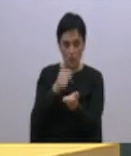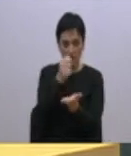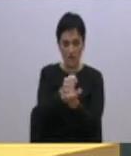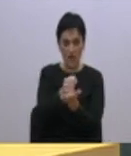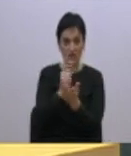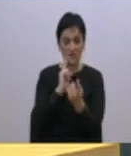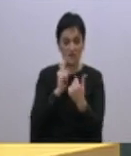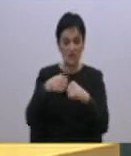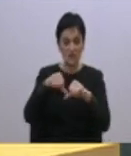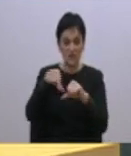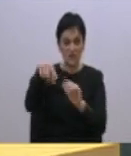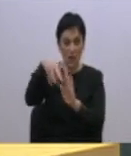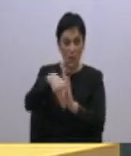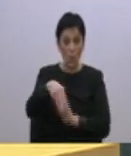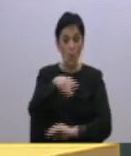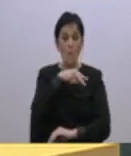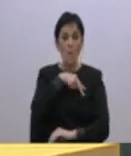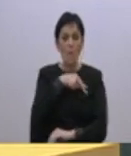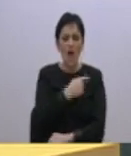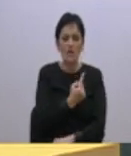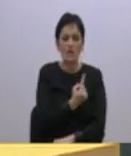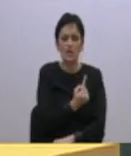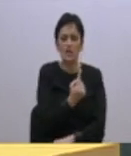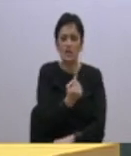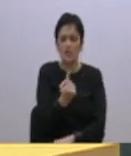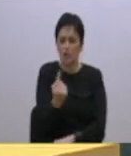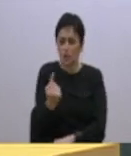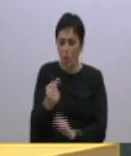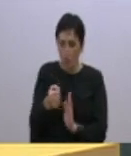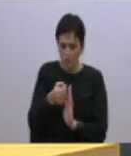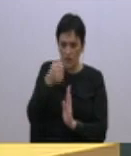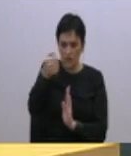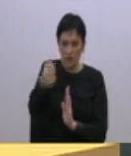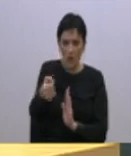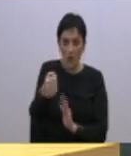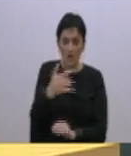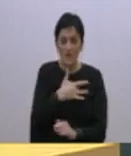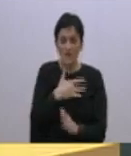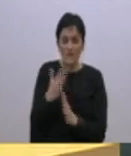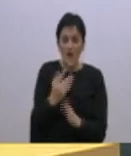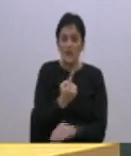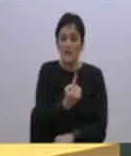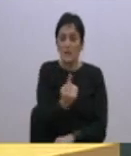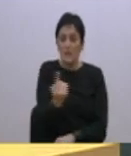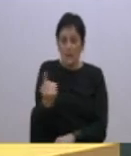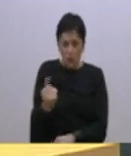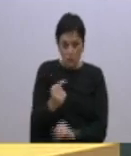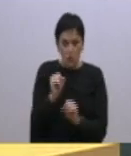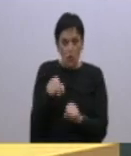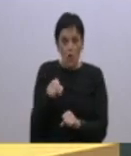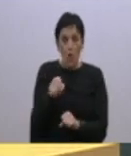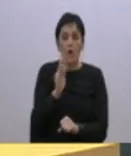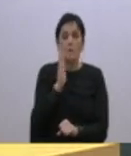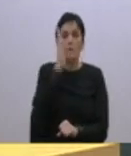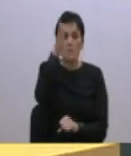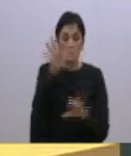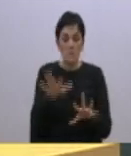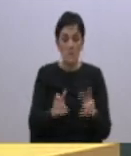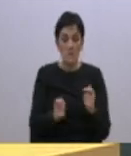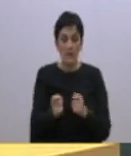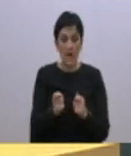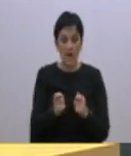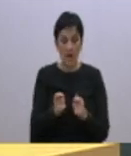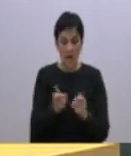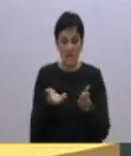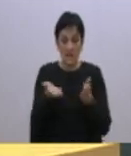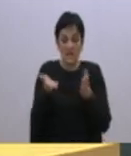საბჭოში და პარლამენტმა თითოეული დაუნიშნეთ იქ, იმ ვარაუდით, რომ თითოეული მათგანი შეიძლება და გამხდარიყო პრეზიდენტი. და დანარჩენი